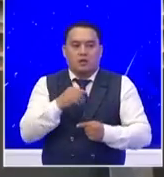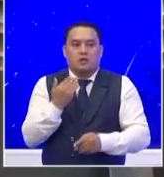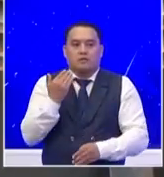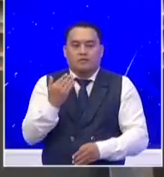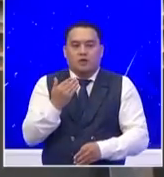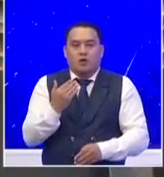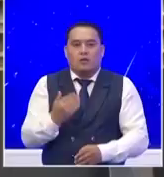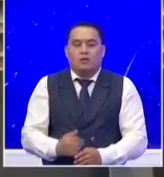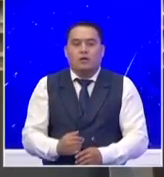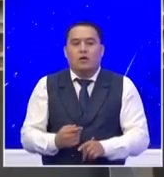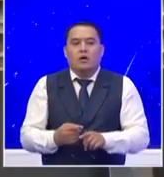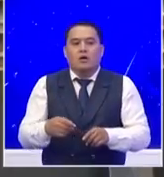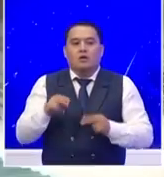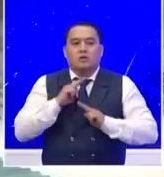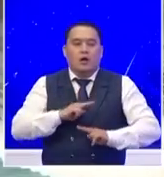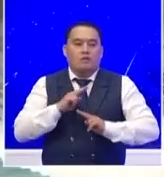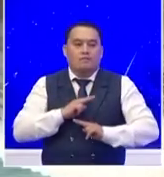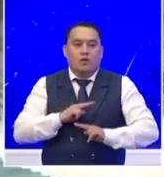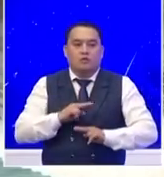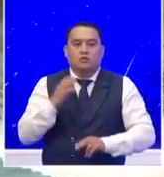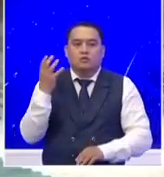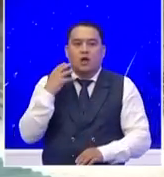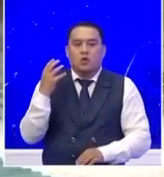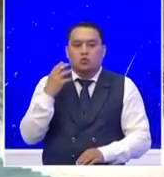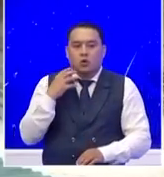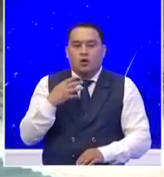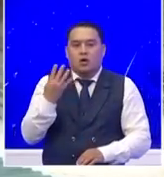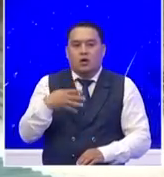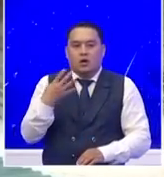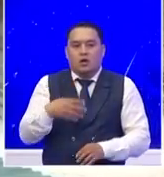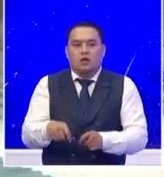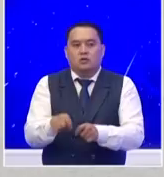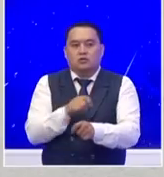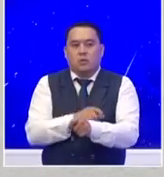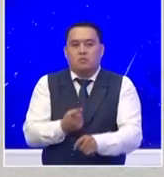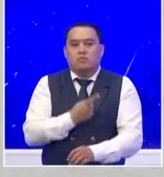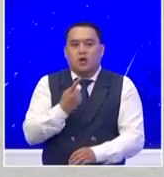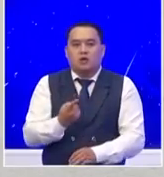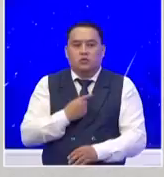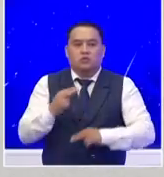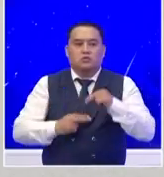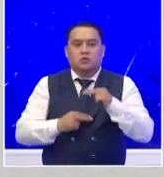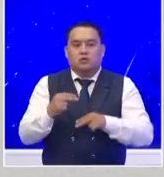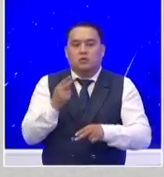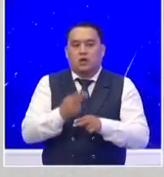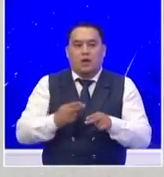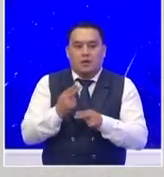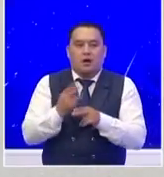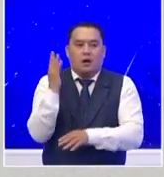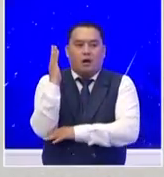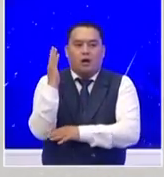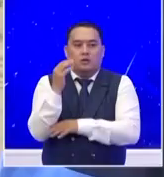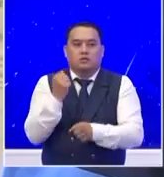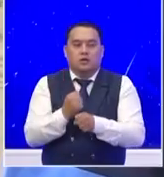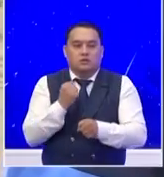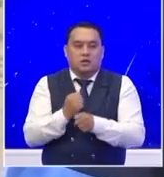жеке кәсіпкерлігі. Ағайынды Қайрановтар Сарыөзек кентінде 40 сотық жерге шеберхана салған. Онда темір ағаш бұйымдарын